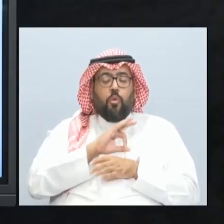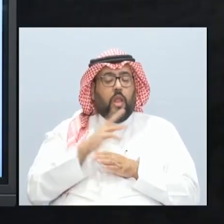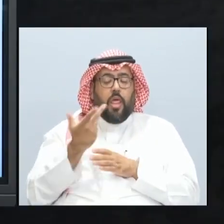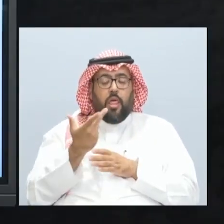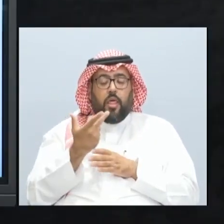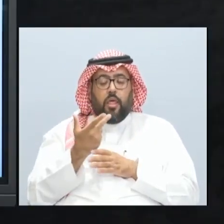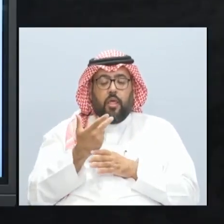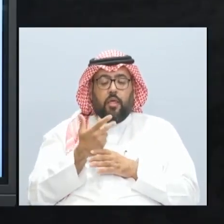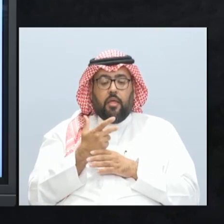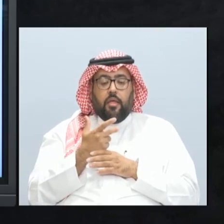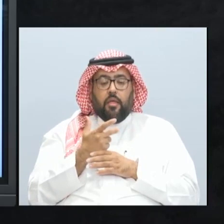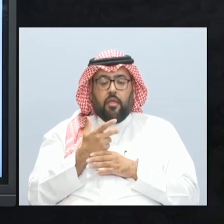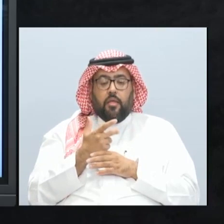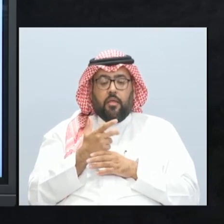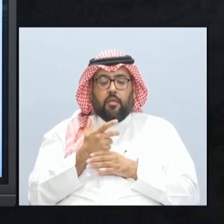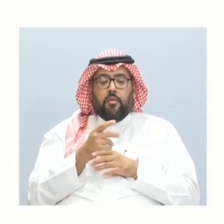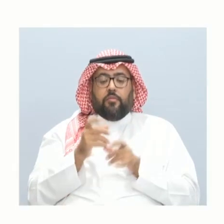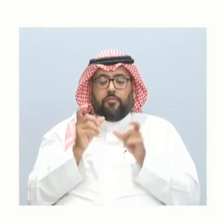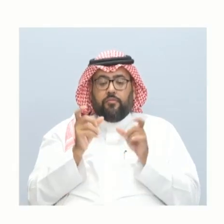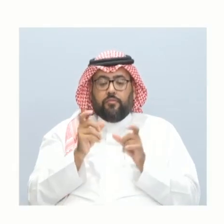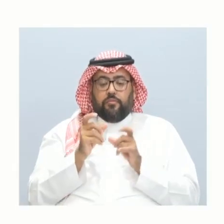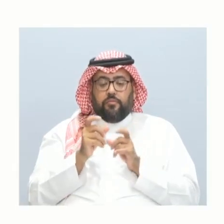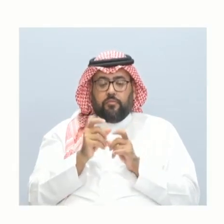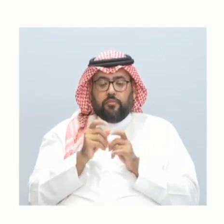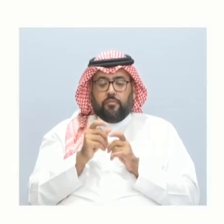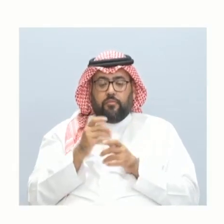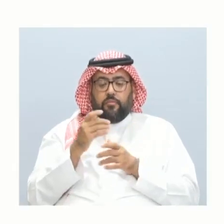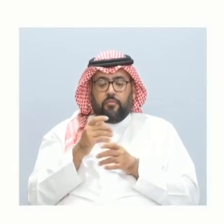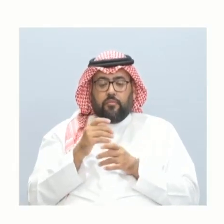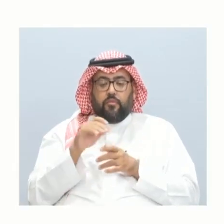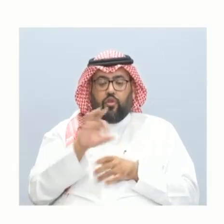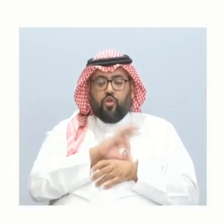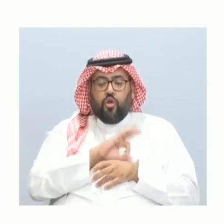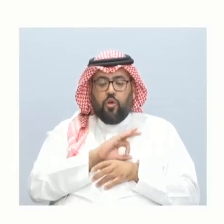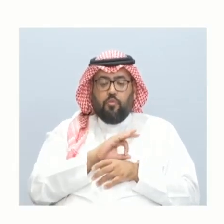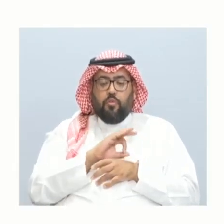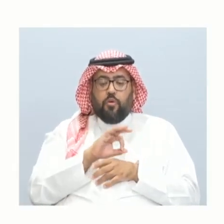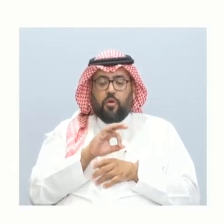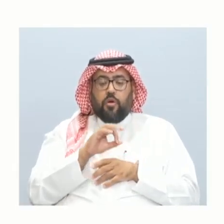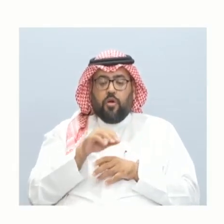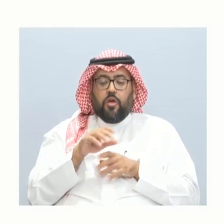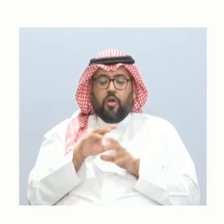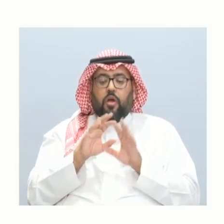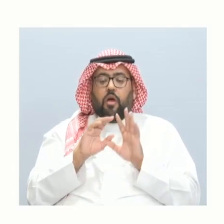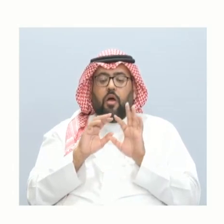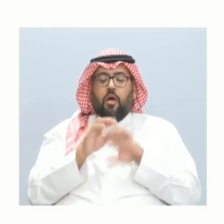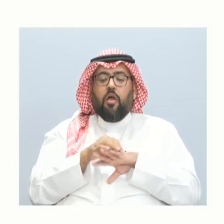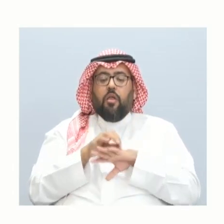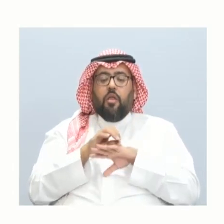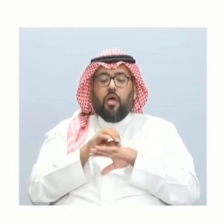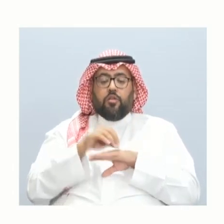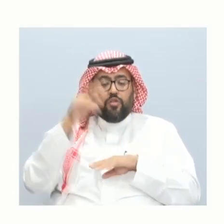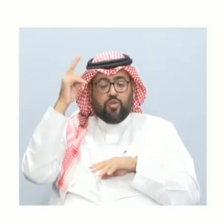احسنتم الاجابه تكون بهذه الطريقه يحب الشعب السعودي